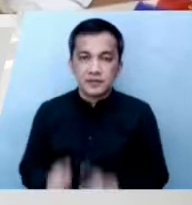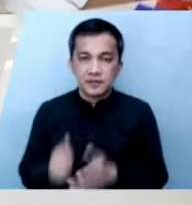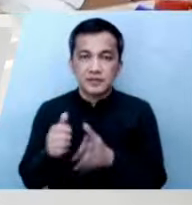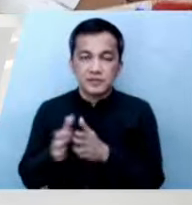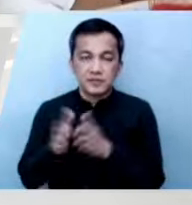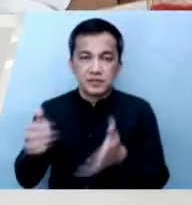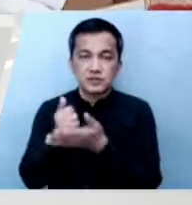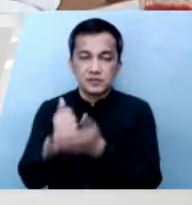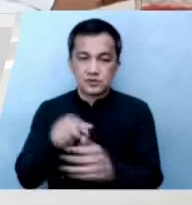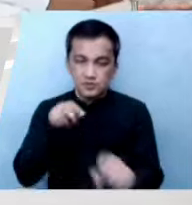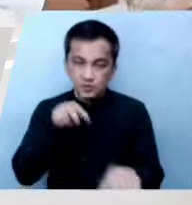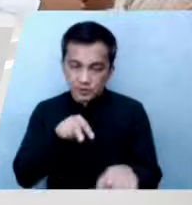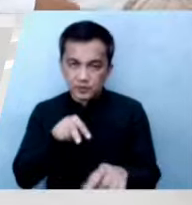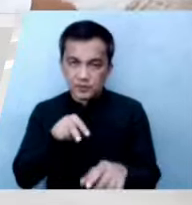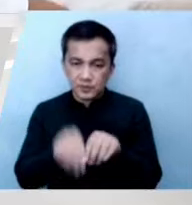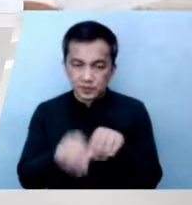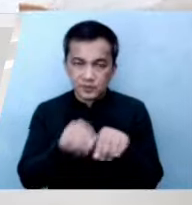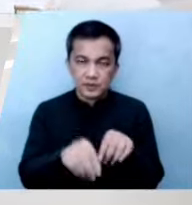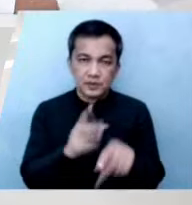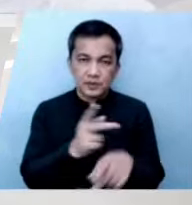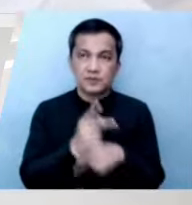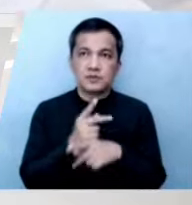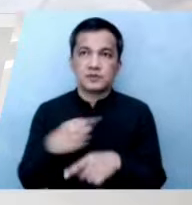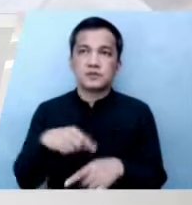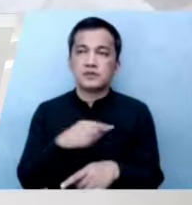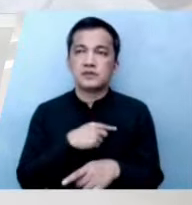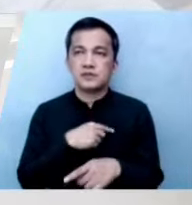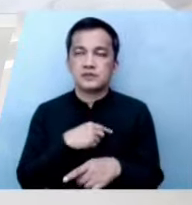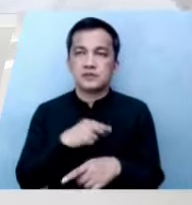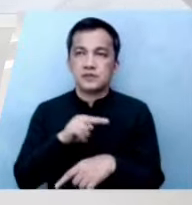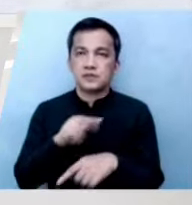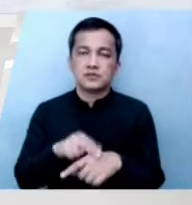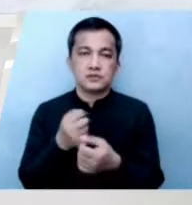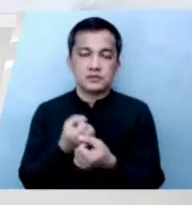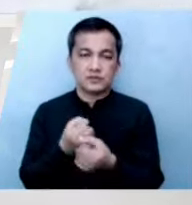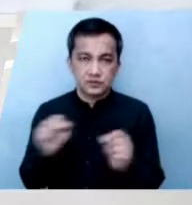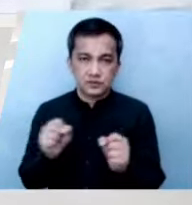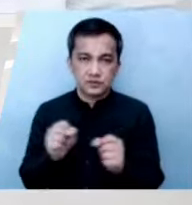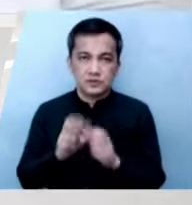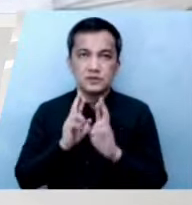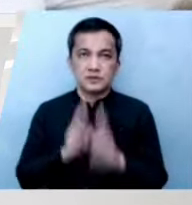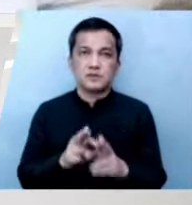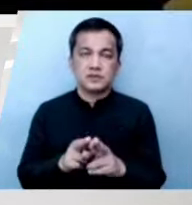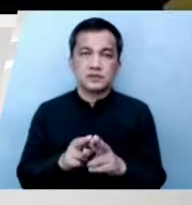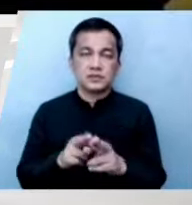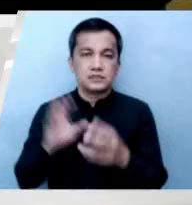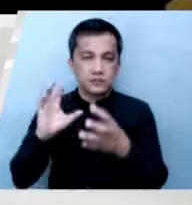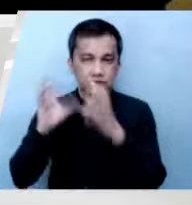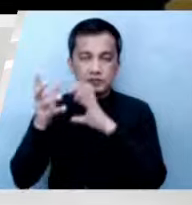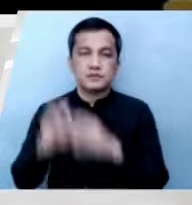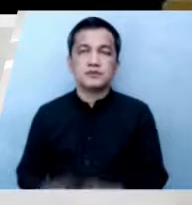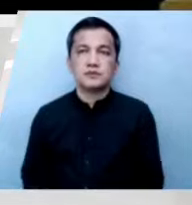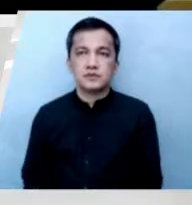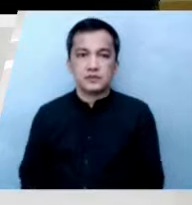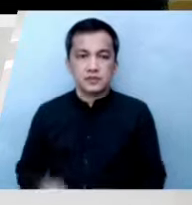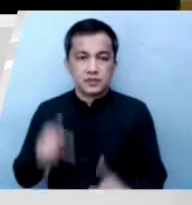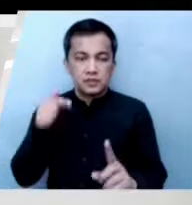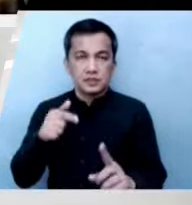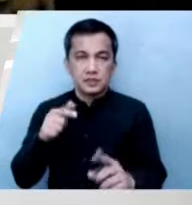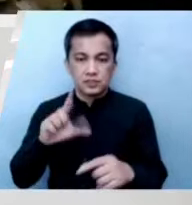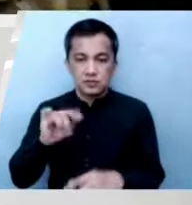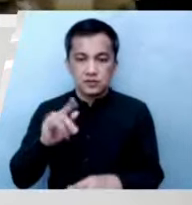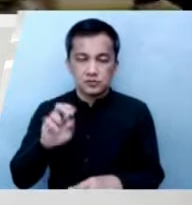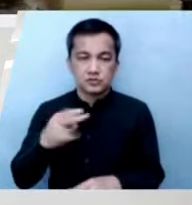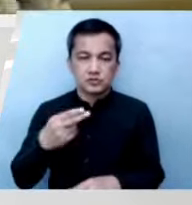mga taniman, pagprotekta sa ating pambansang seguridad, at pagresponde sa mga sakuna. Ang target launch ng MULA ay sa